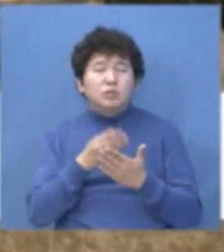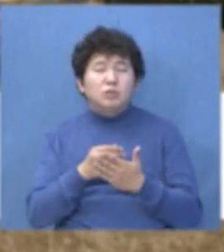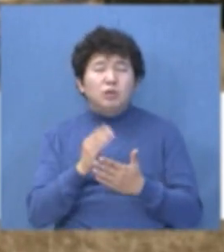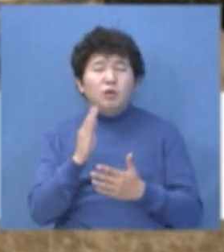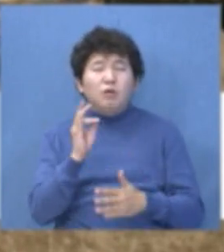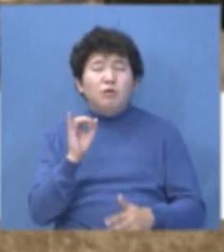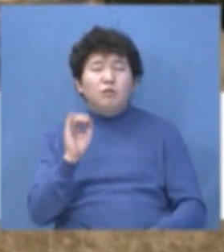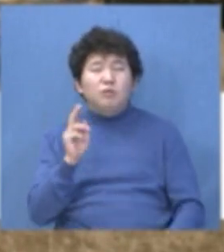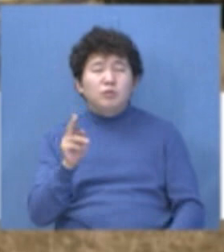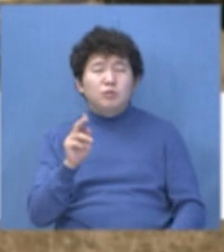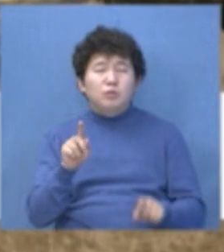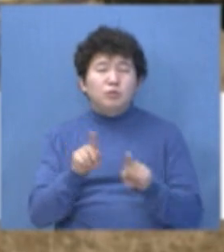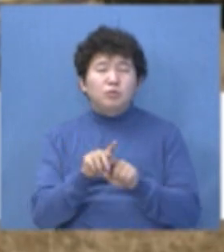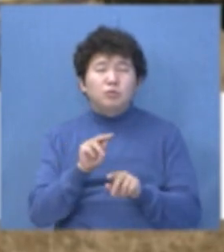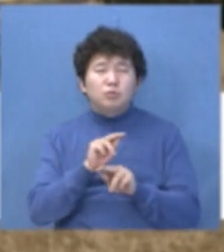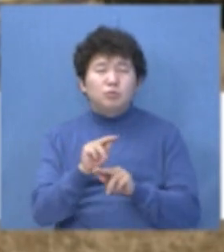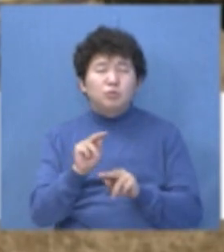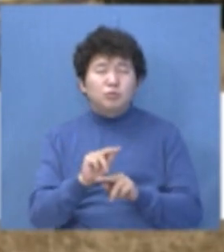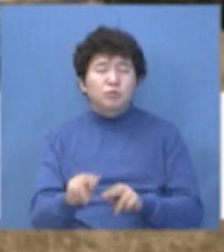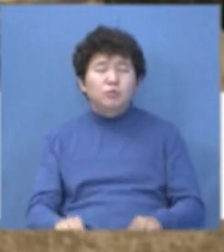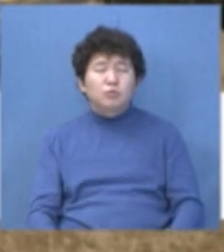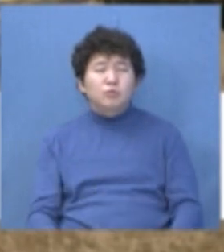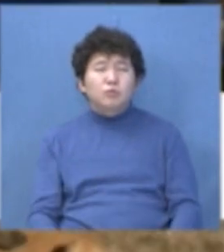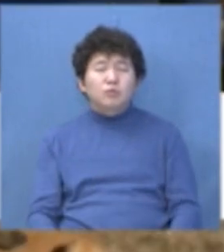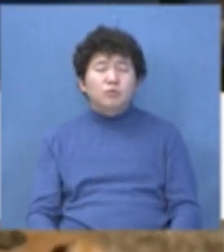тоже учу заниматься собаководством.